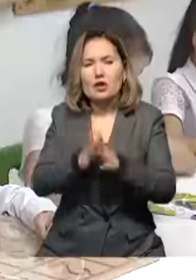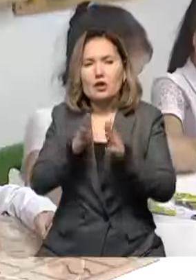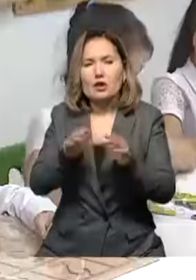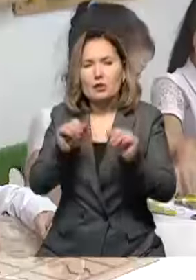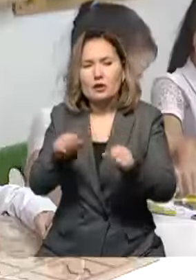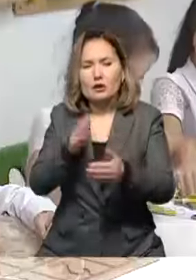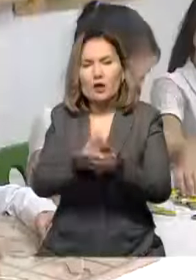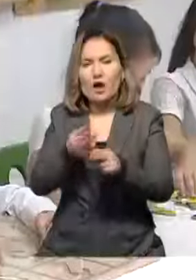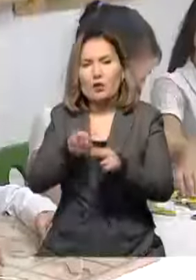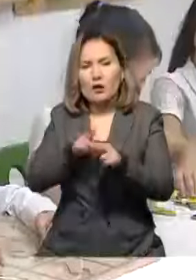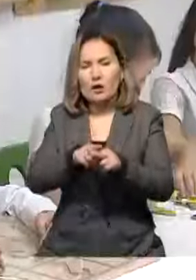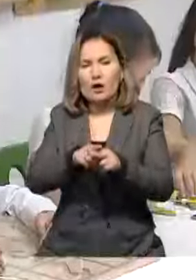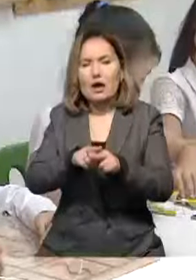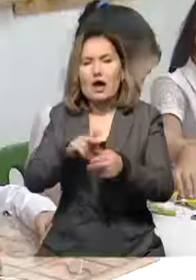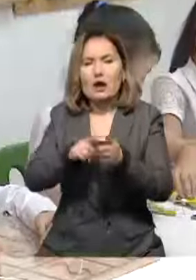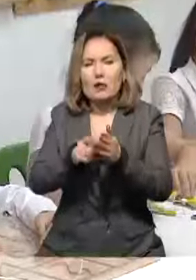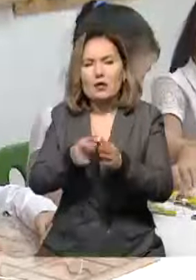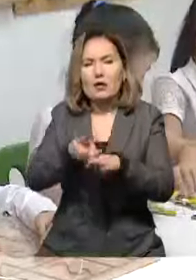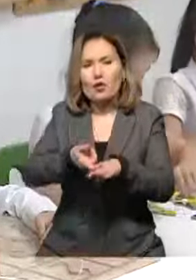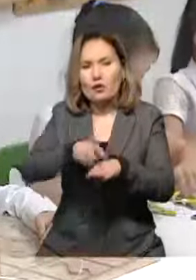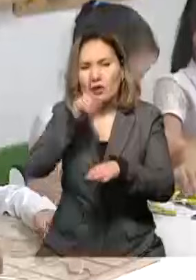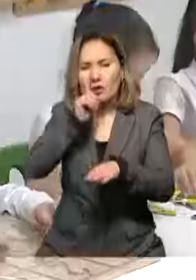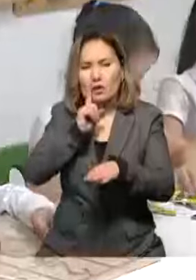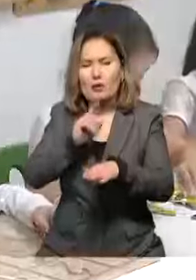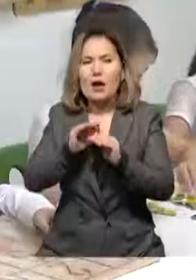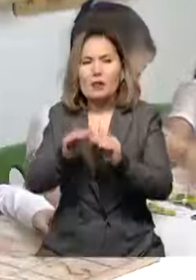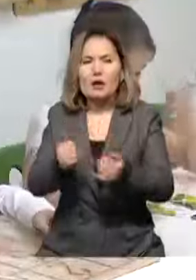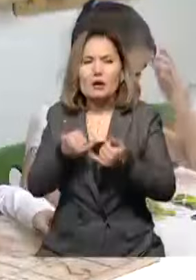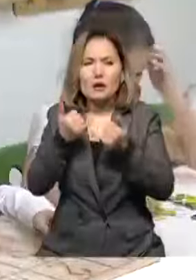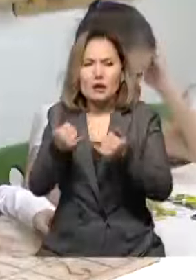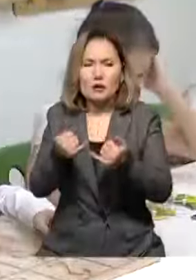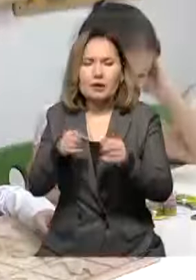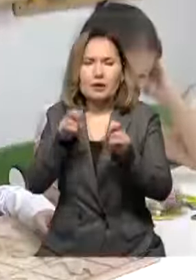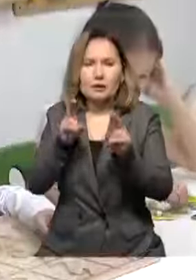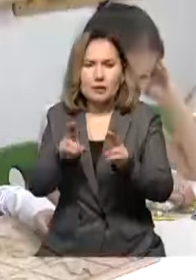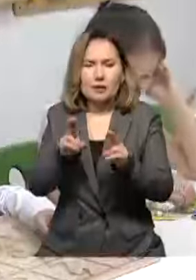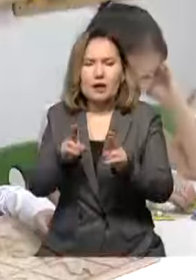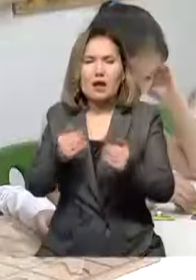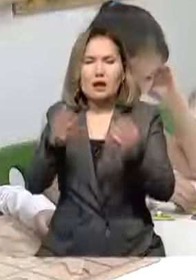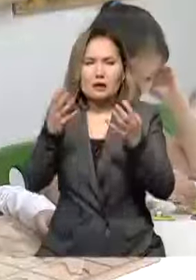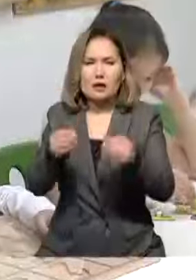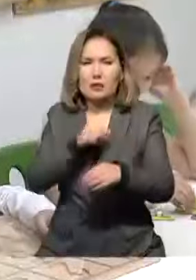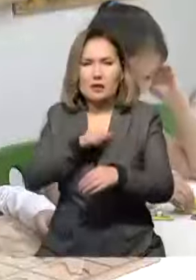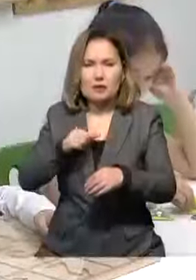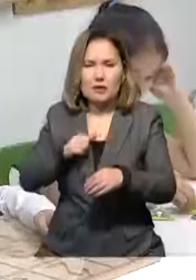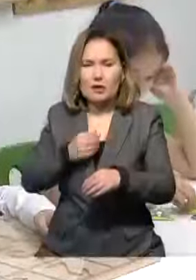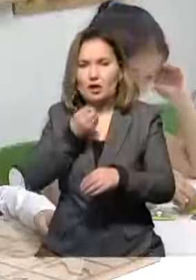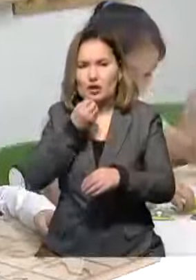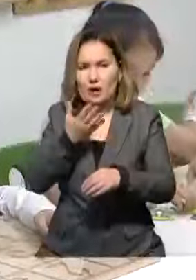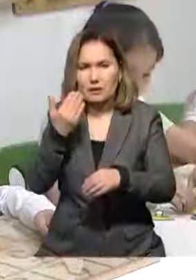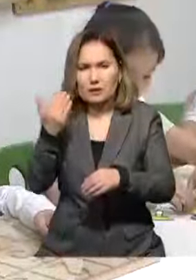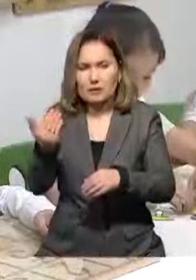ашқан. Бұл кабинет өте қолайлы біздің мектептің балалары үшін де, өйткені қазіргіден де өздеріңіз білесіздер, өте